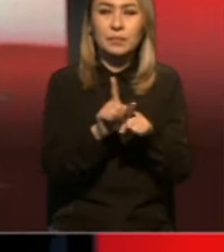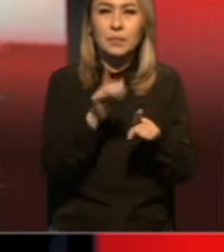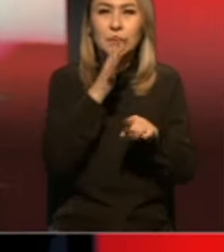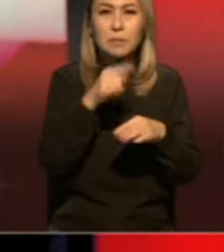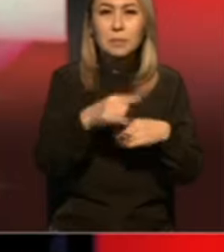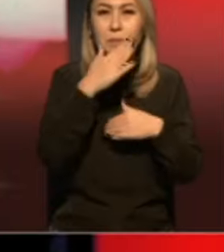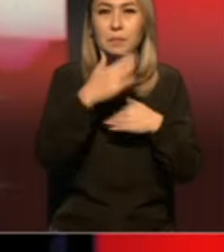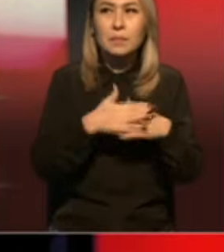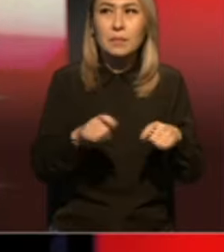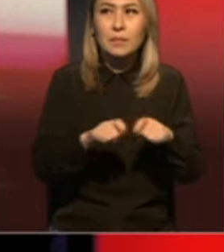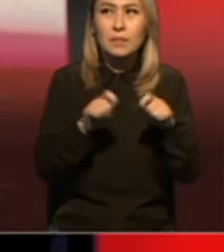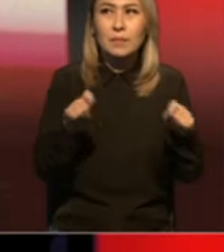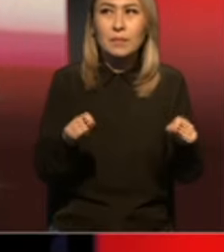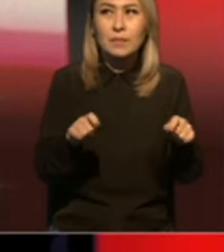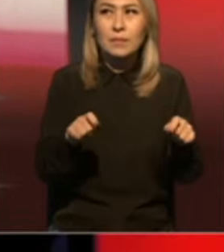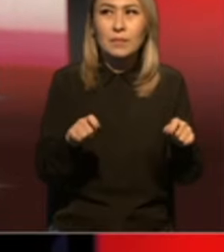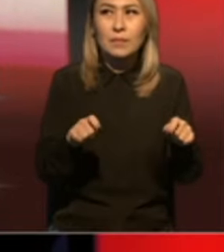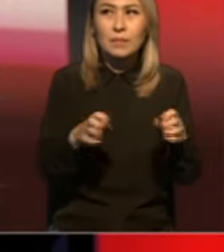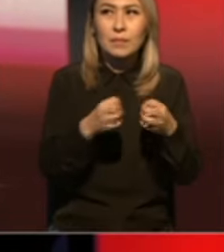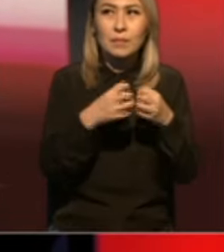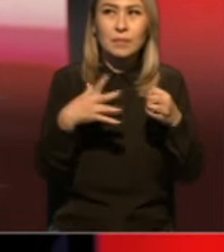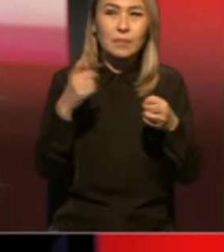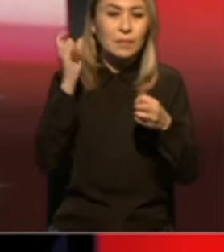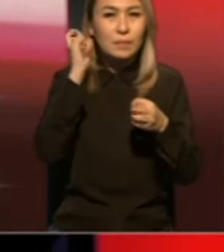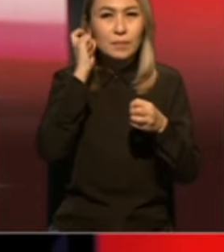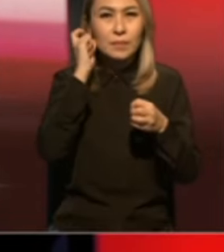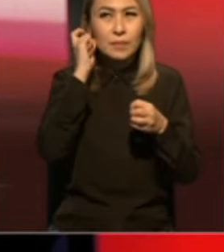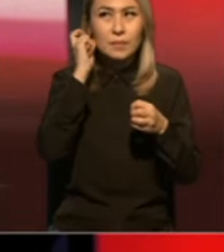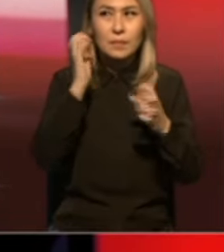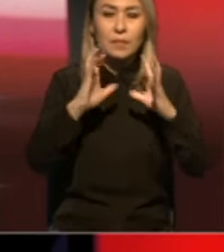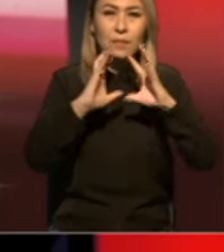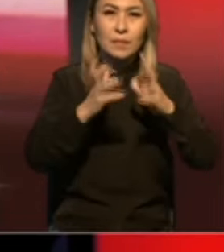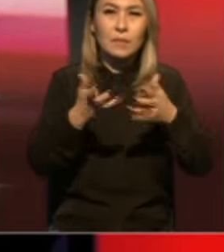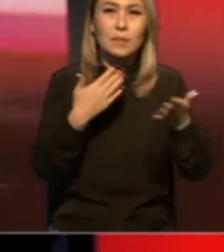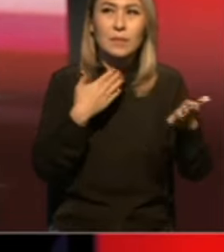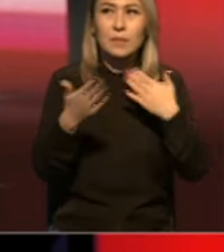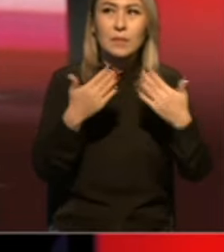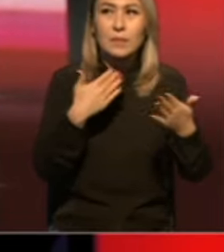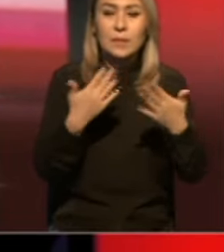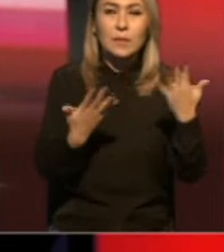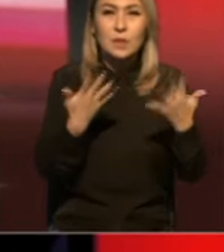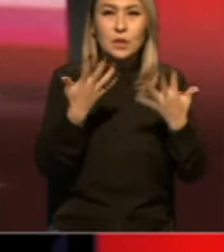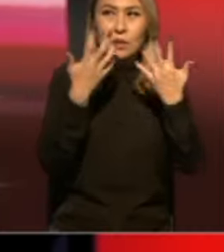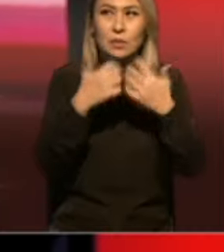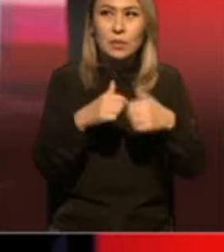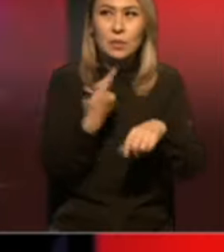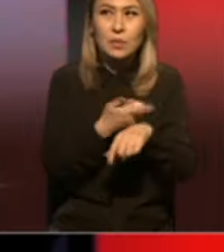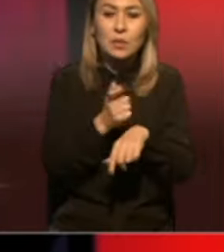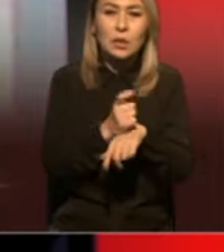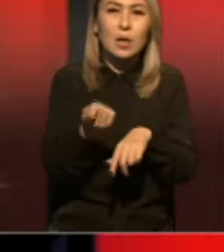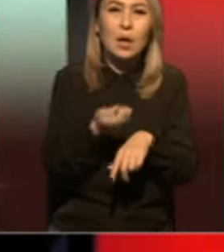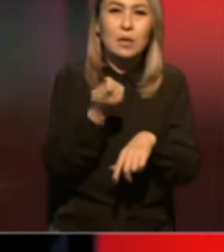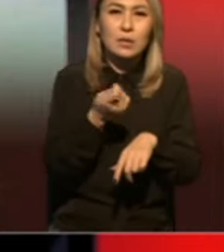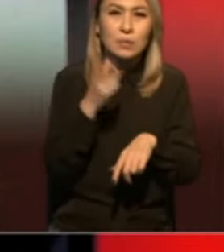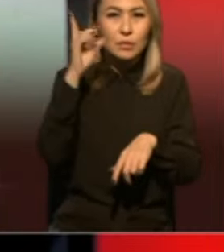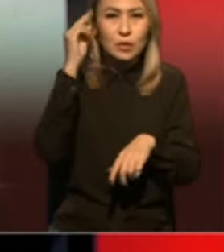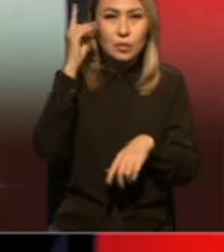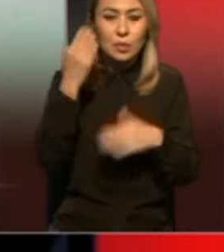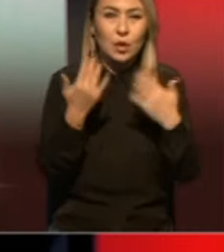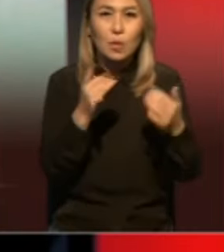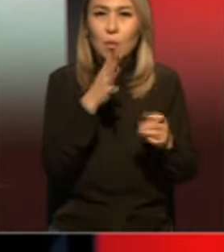өтті. 15 жыл. 15 жыл бұл халықаралық қатынастар тұрғысынан қарайтын болсақ, бұл өте аз мерзім. Осы